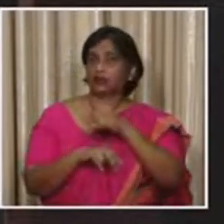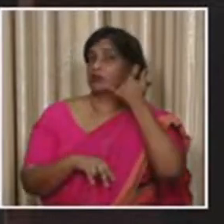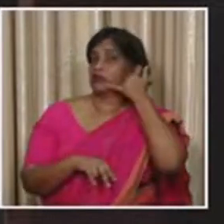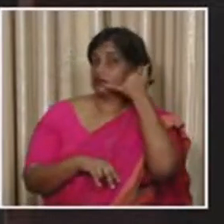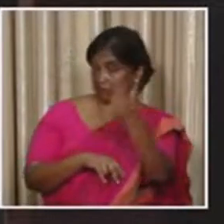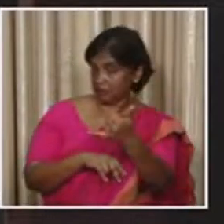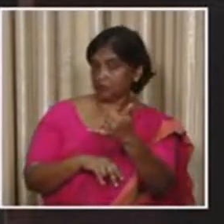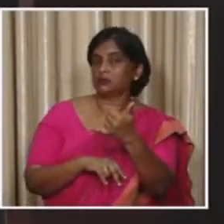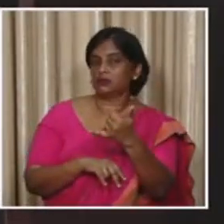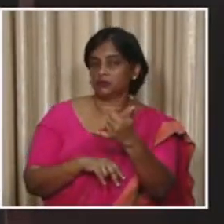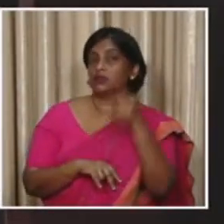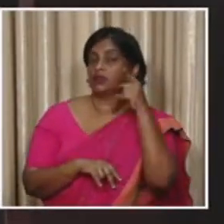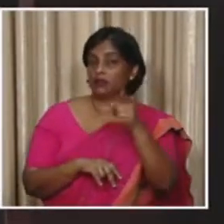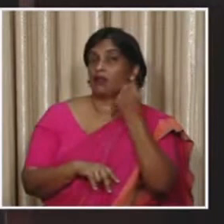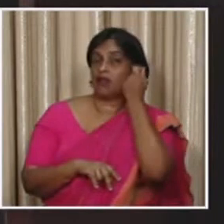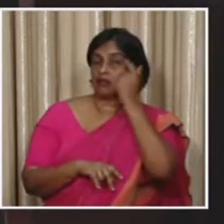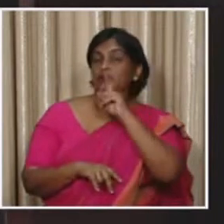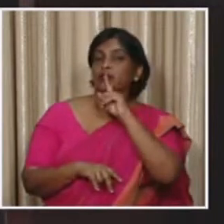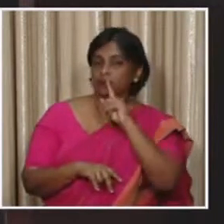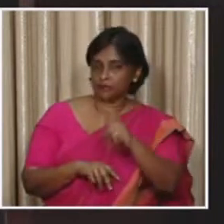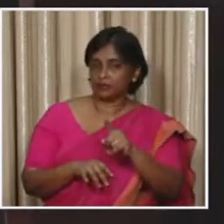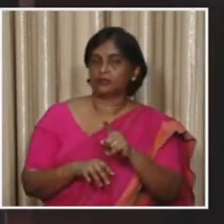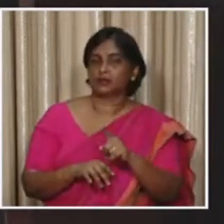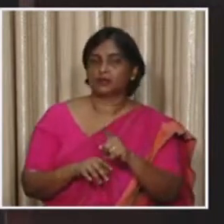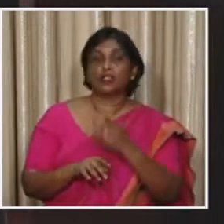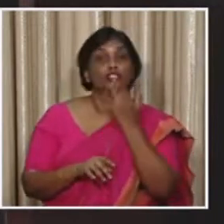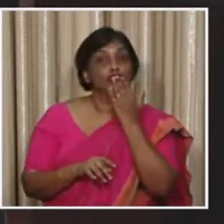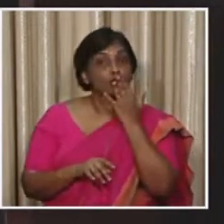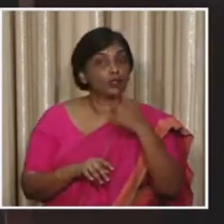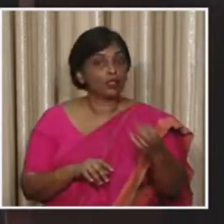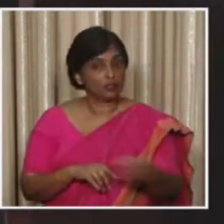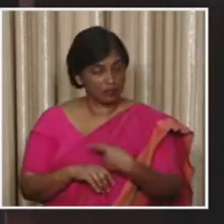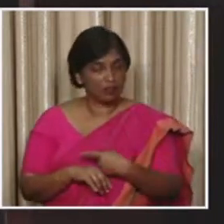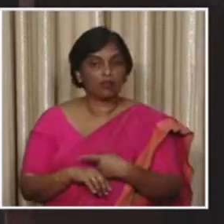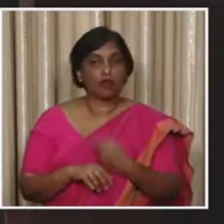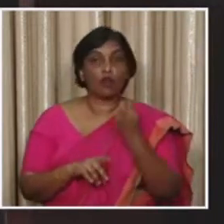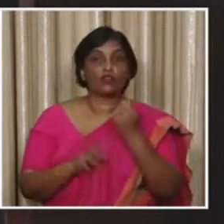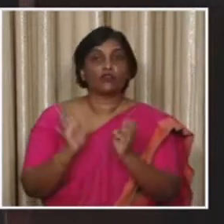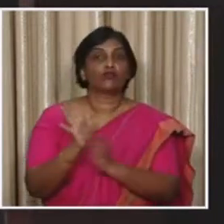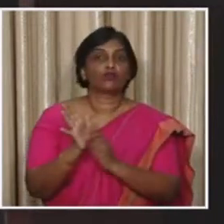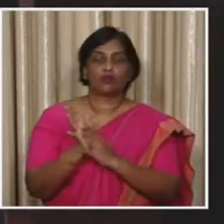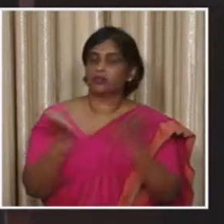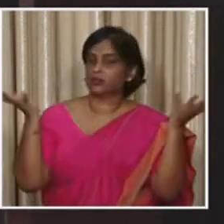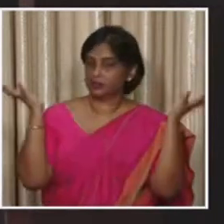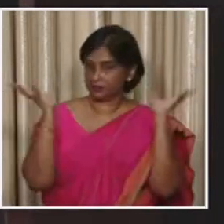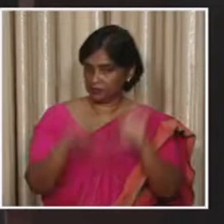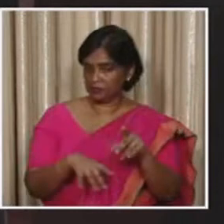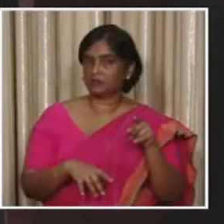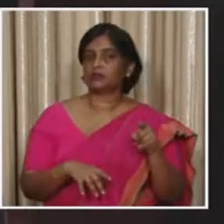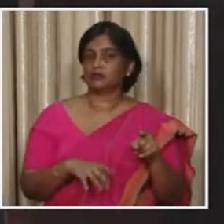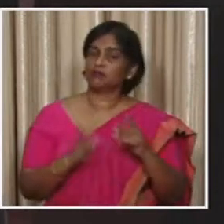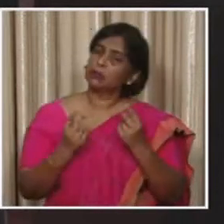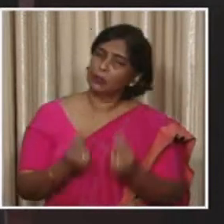අමතල එතුමාට යෝජනා කරලා තිබෙනවා සඳුදා දවසේ ෆිනෑන්ස් කමිටි එක කැඳවල කොහොම